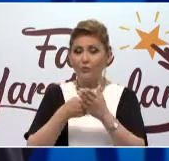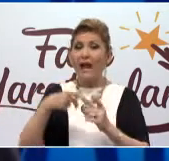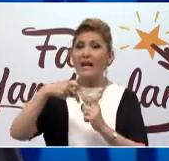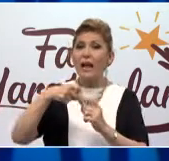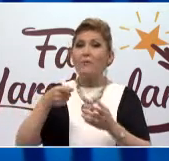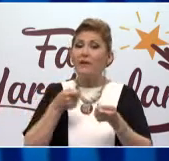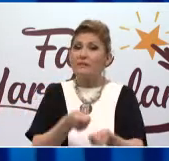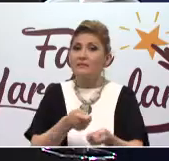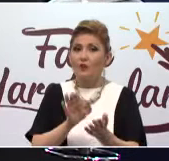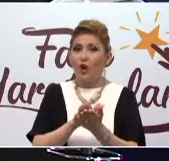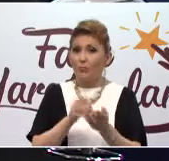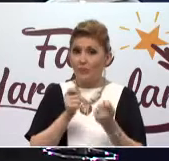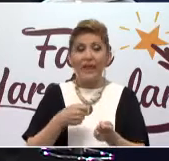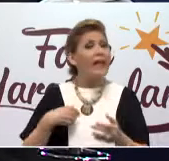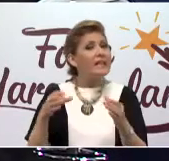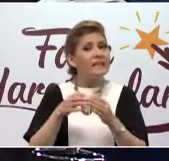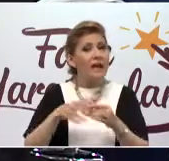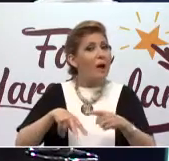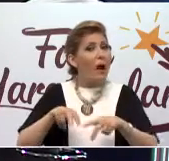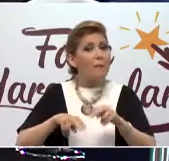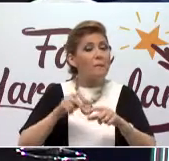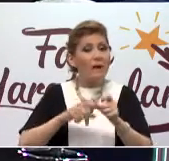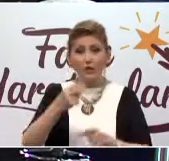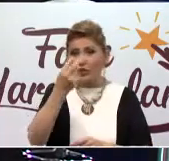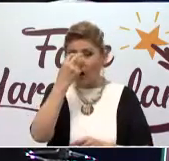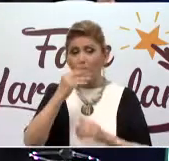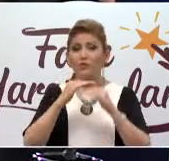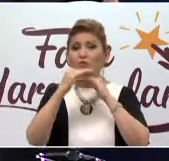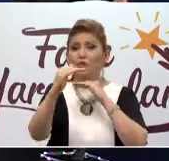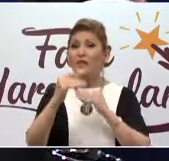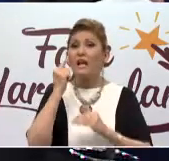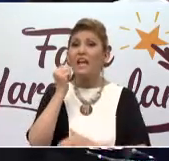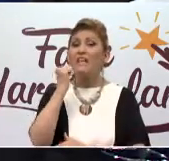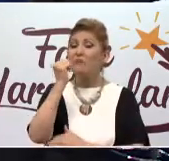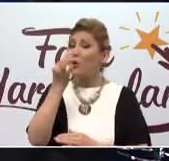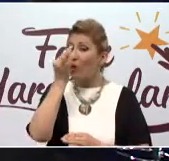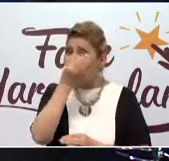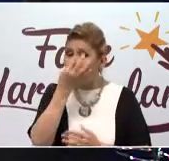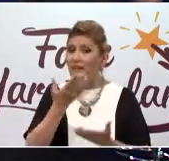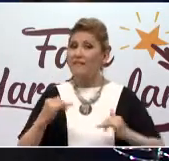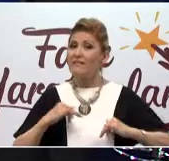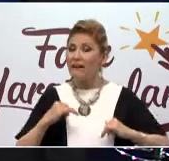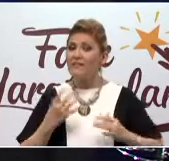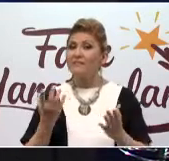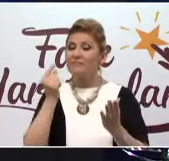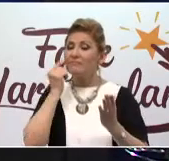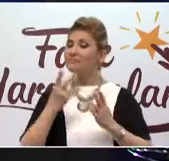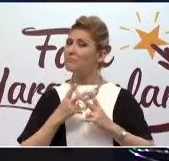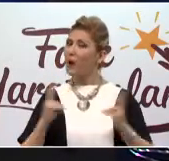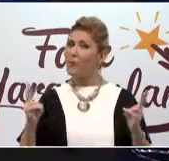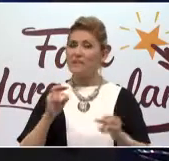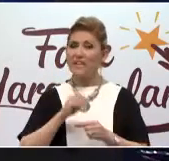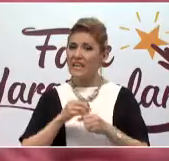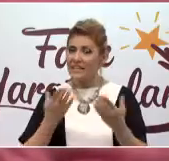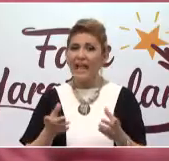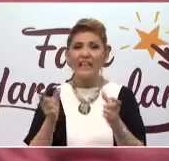amacıyla kuruldu. Derneğimizin amaçlarından biri görme engellilerin sosyal yaşama daha rahat ve bağımsız katılabilmesi için